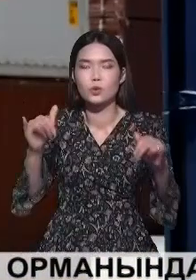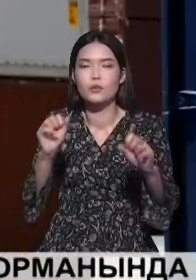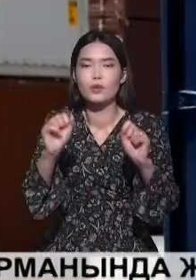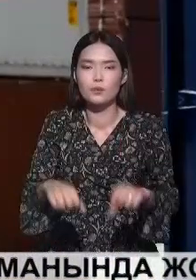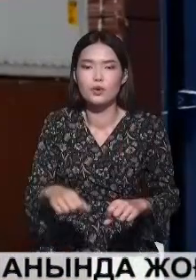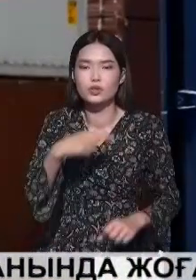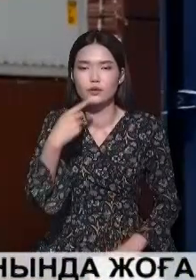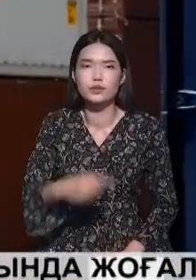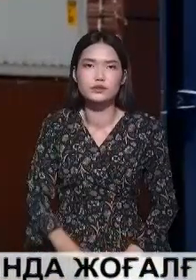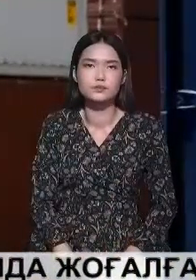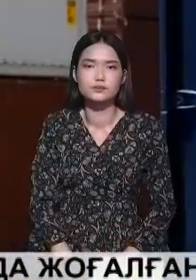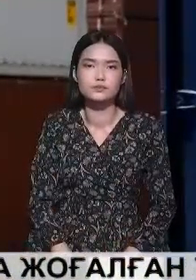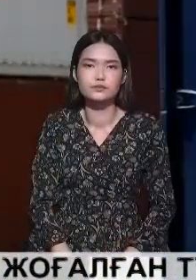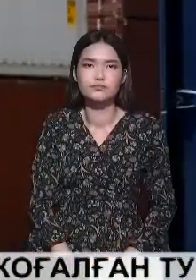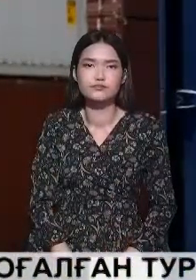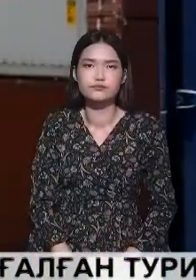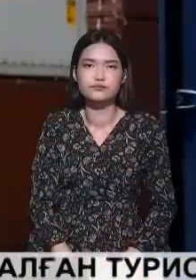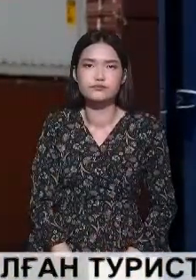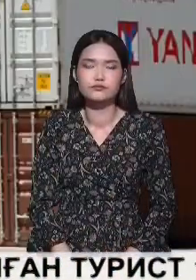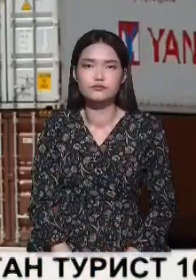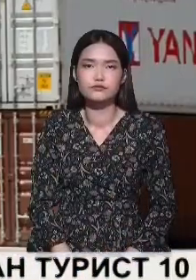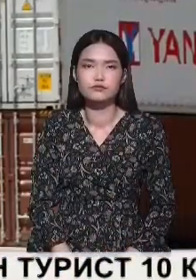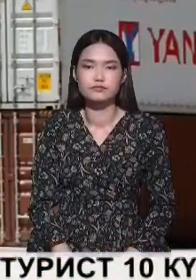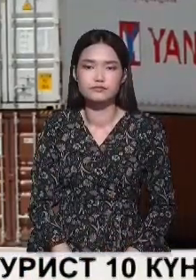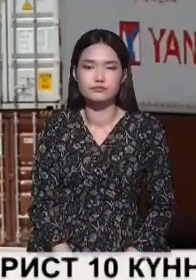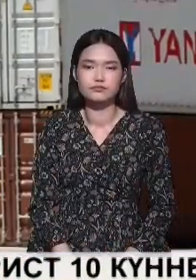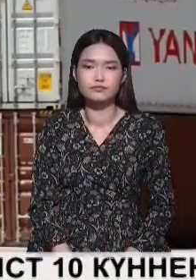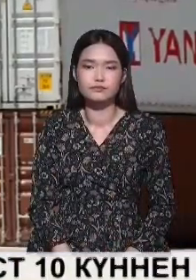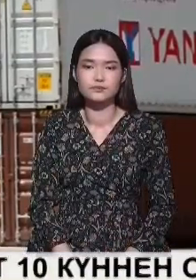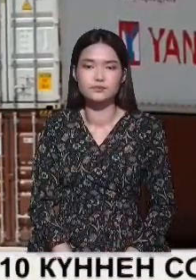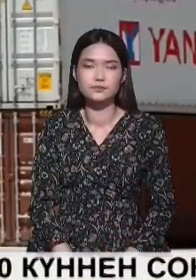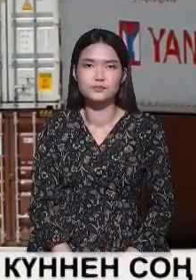болады. Аружан Задабек, Ерғали Рамазанұлы, Самат Орынбаев, Астана Таймс.